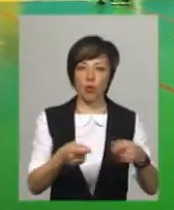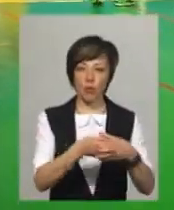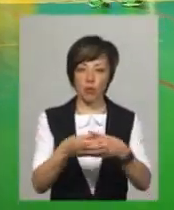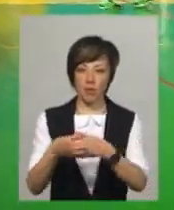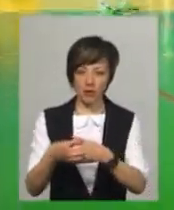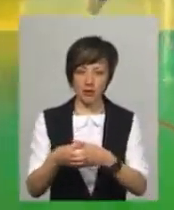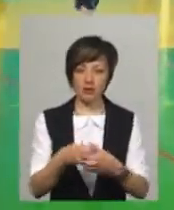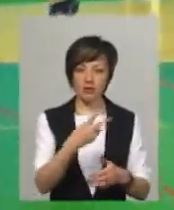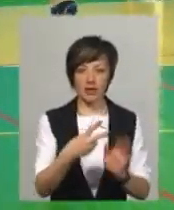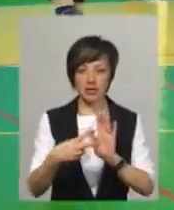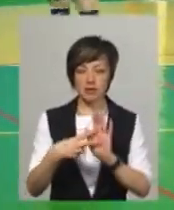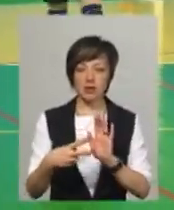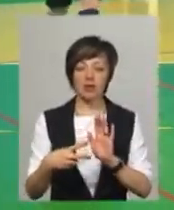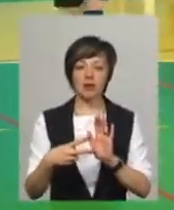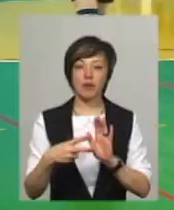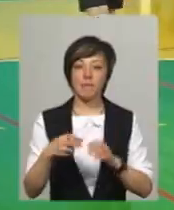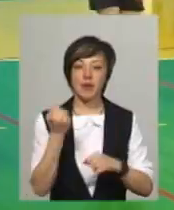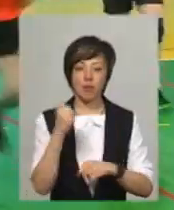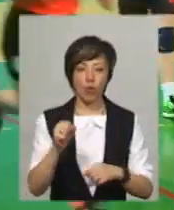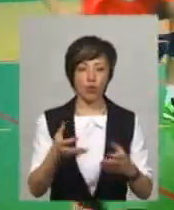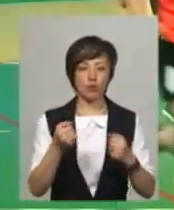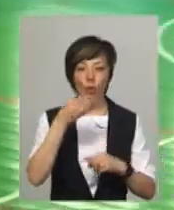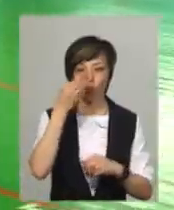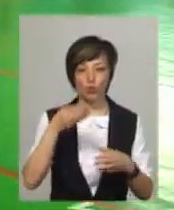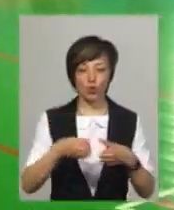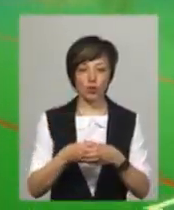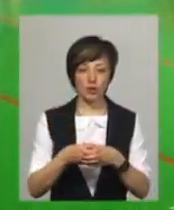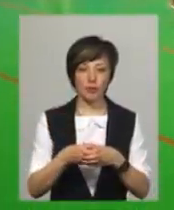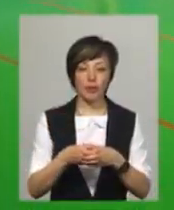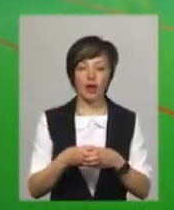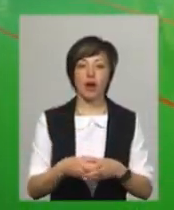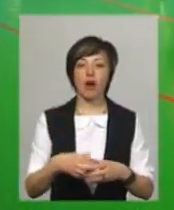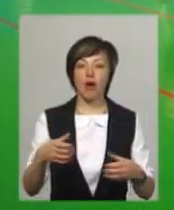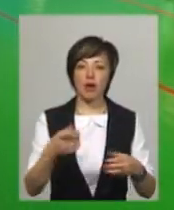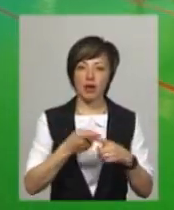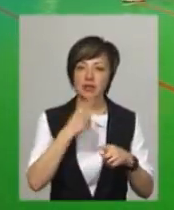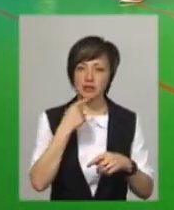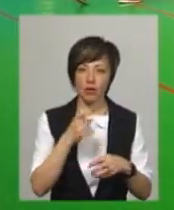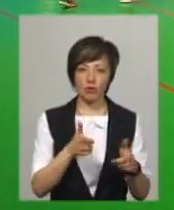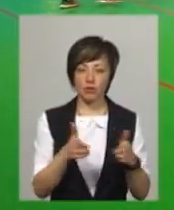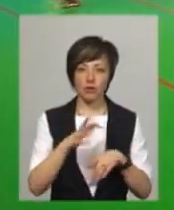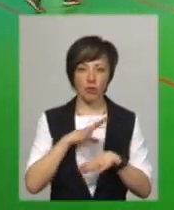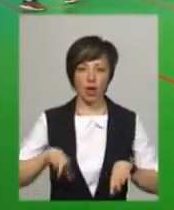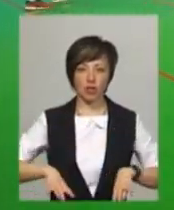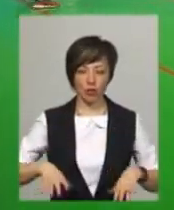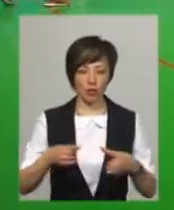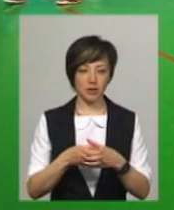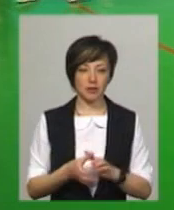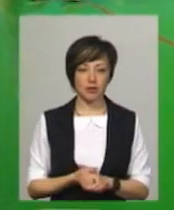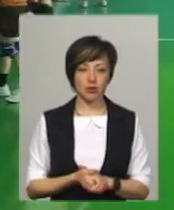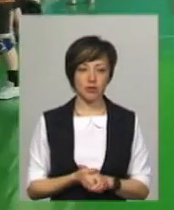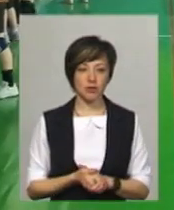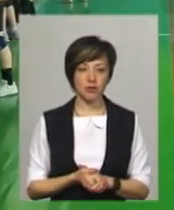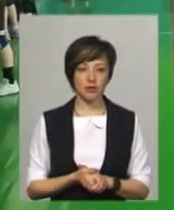Красилів з рахунком 28-18 перемогу отримує Ужгород. До змагань гравці команди з Красилова готові не були, каже тренер команди Віктор